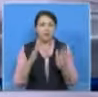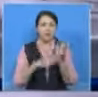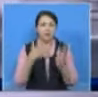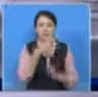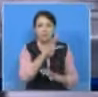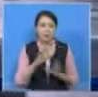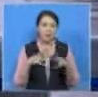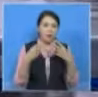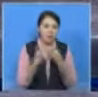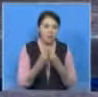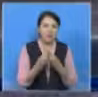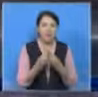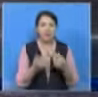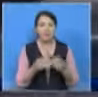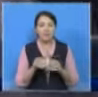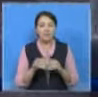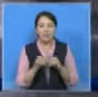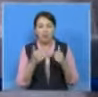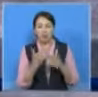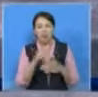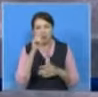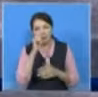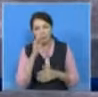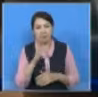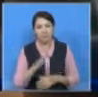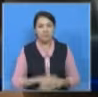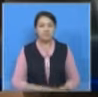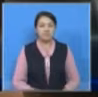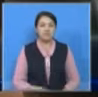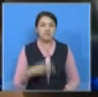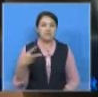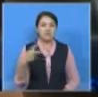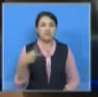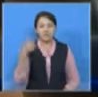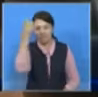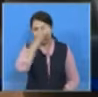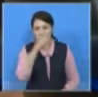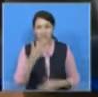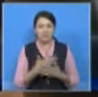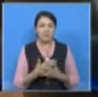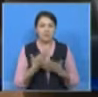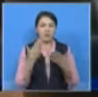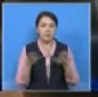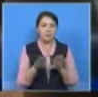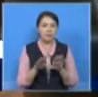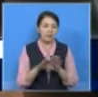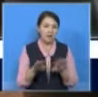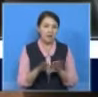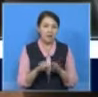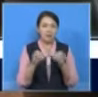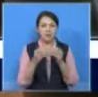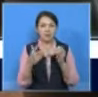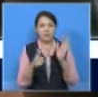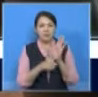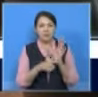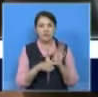95% отбасындағы рөлі басым дейтін ер азаматтар. 2021 жылдың осындай кезеңімен салыстырғанда